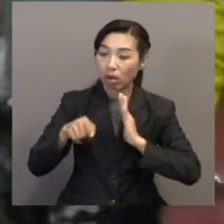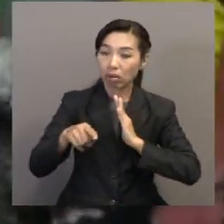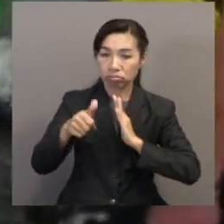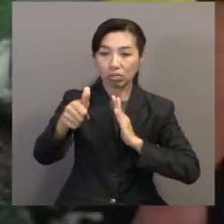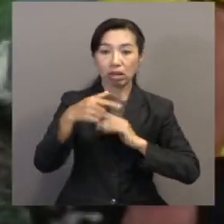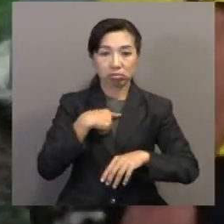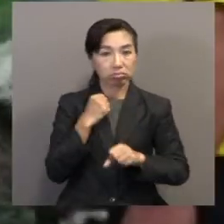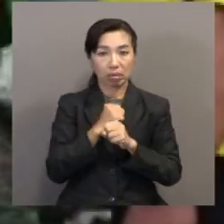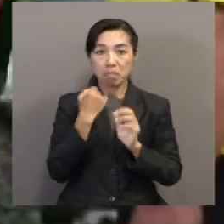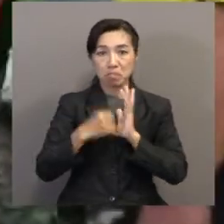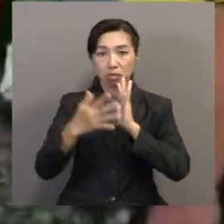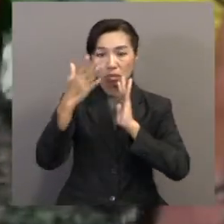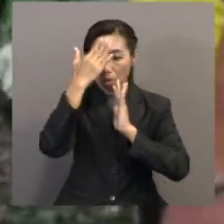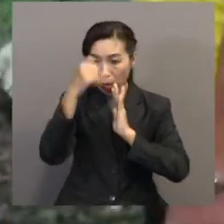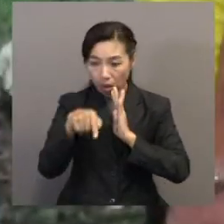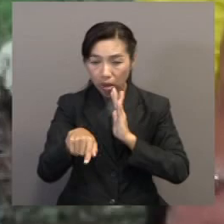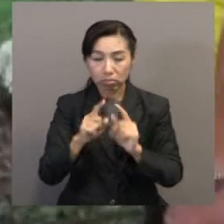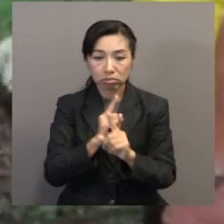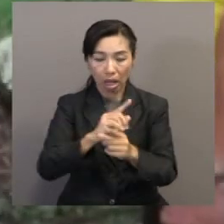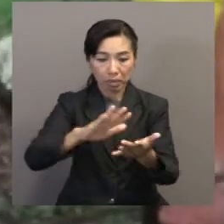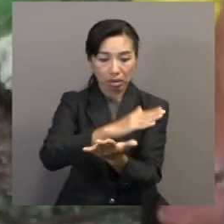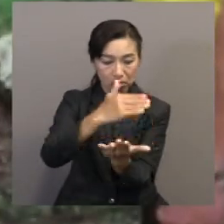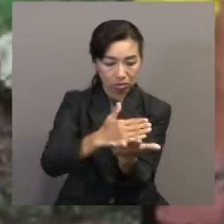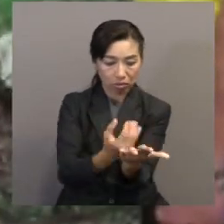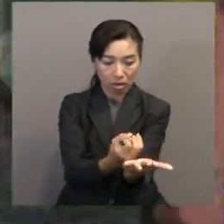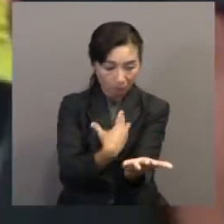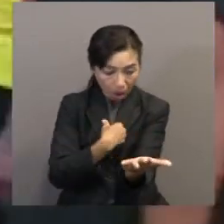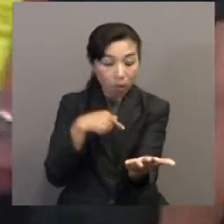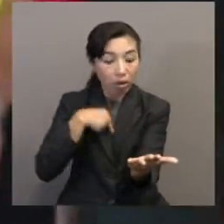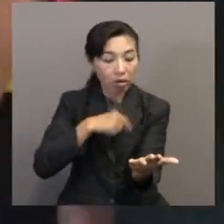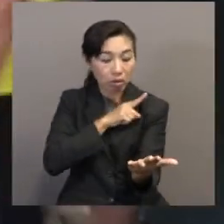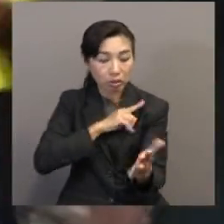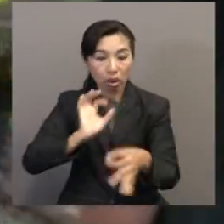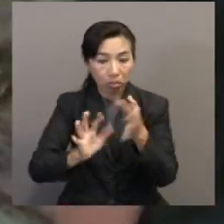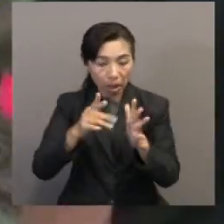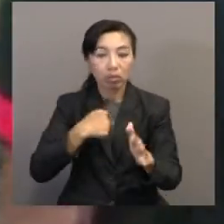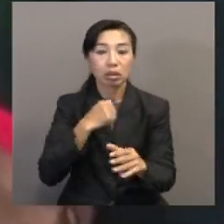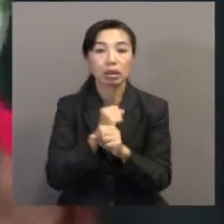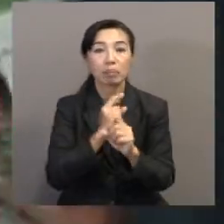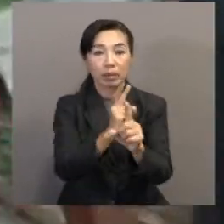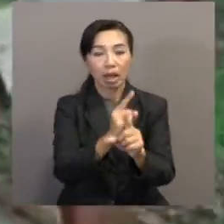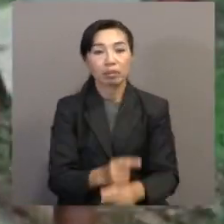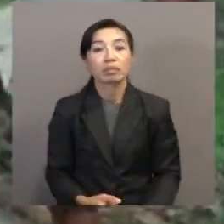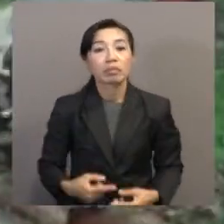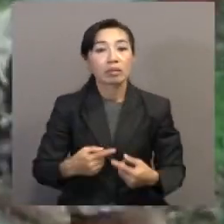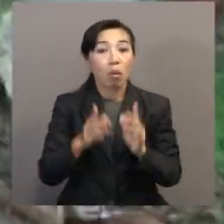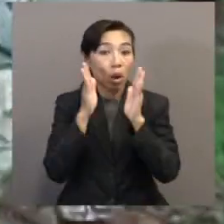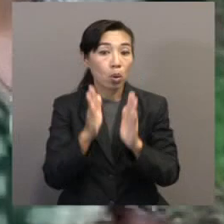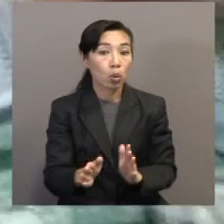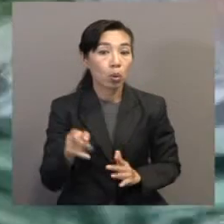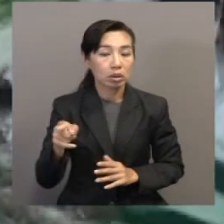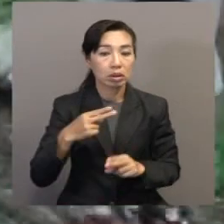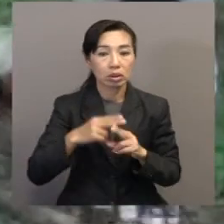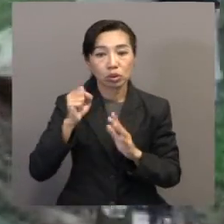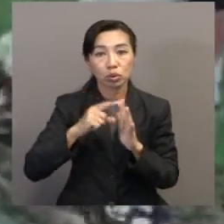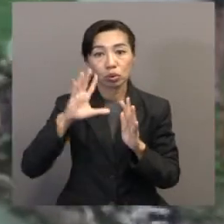ทำอะไรผิดเนื่องจากทำทุกอย่างตามเอกสารถูกต้องหมดเลยนะฮะ ครับส่วนในฝั่งของคุณสุชินนะครับที่เป็นเจ้าหน้าที่ไปช่วยกันดับ